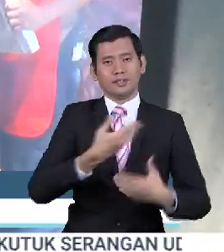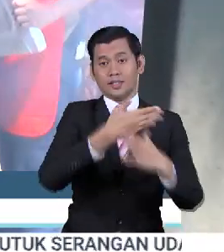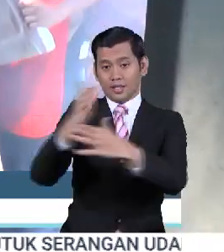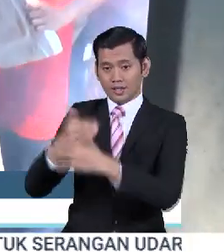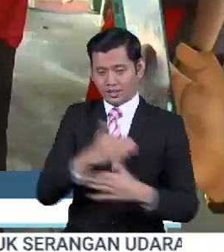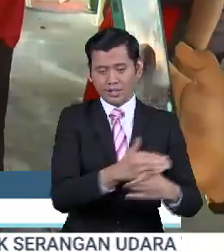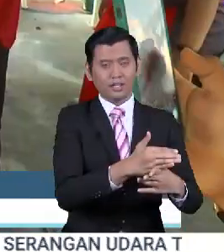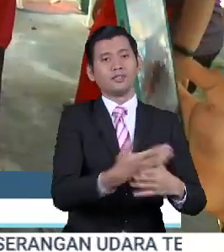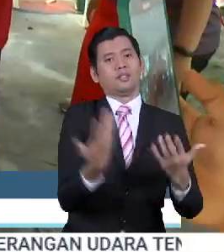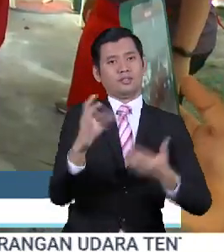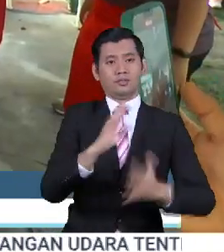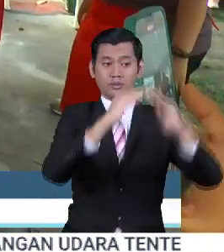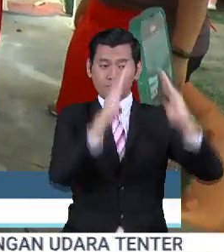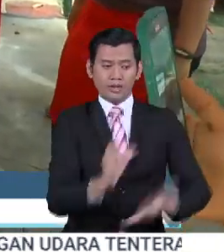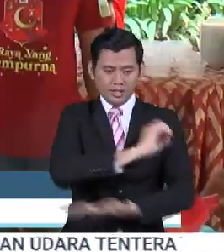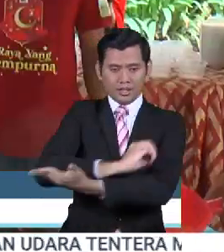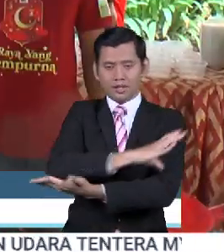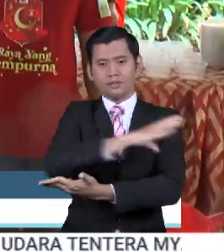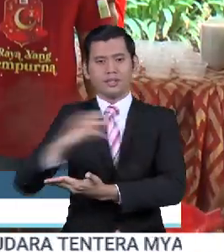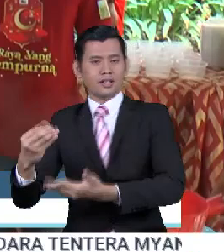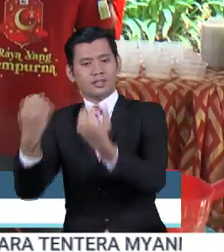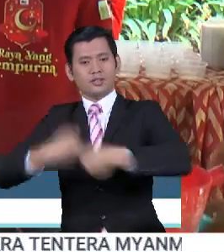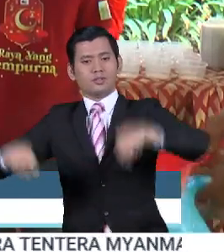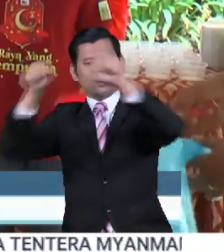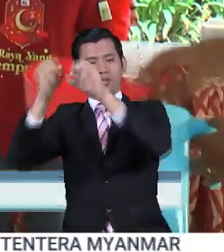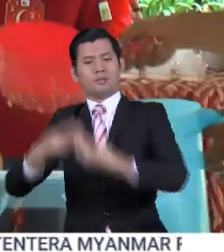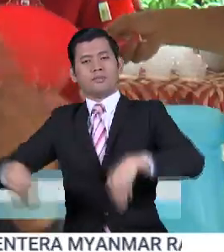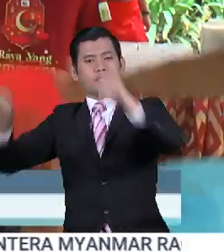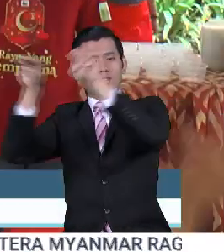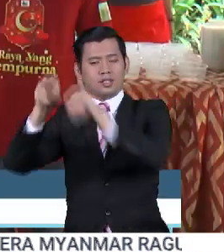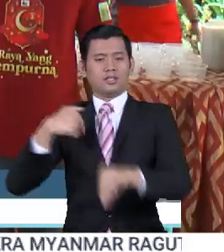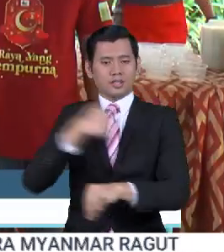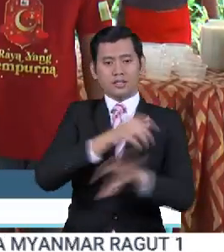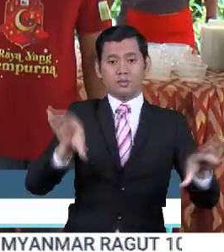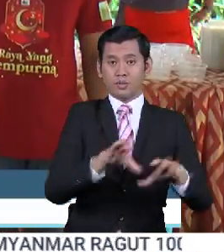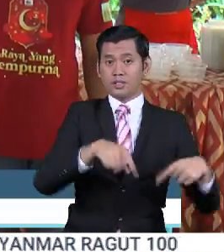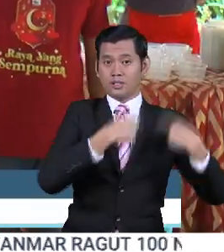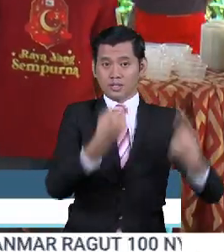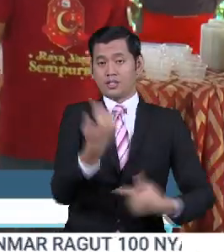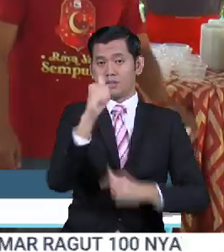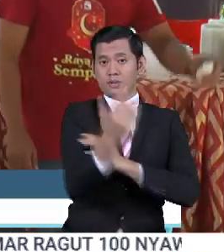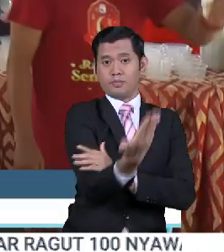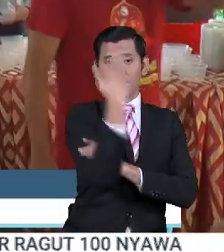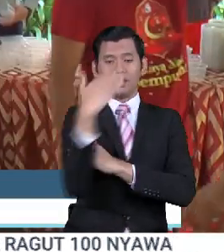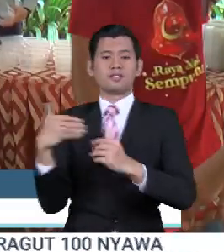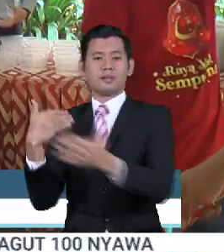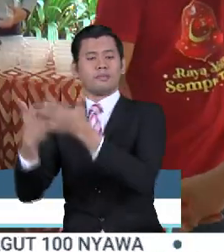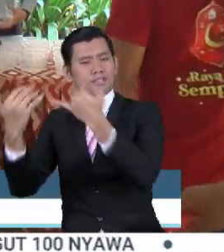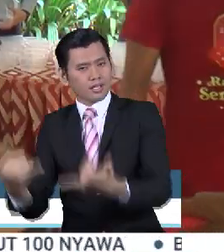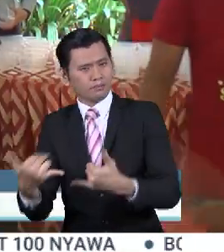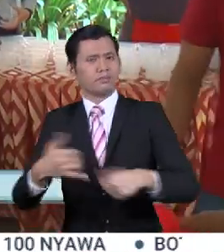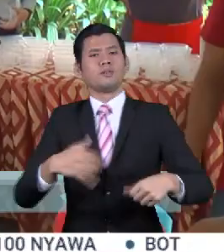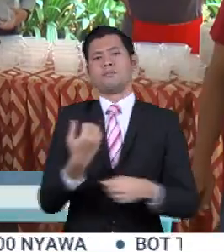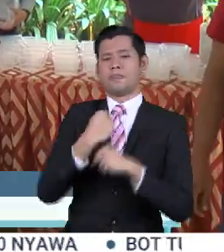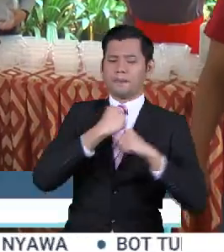dan masjid berhampiran. Peranan Ayu sebenarnya kalau ikut kita daripada pukul 10 tadi sampailah sekarang, sampai masaklah